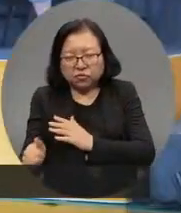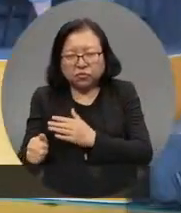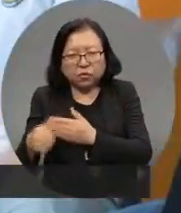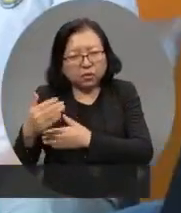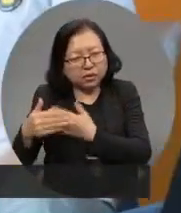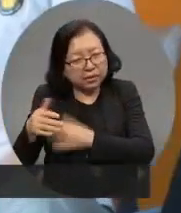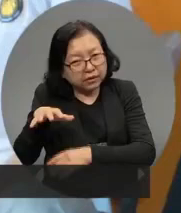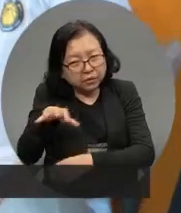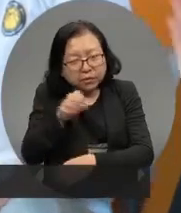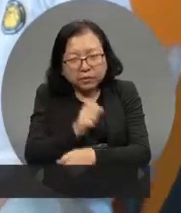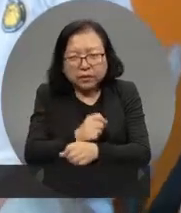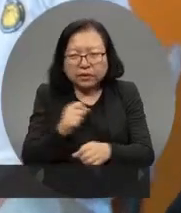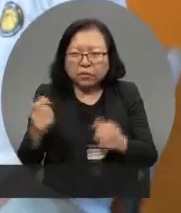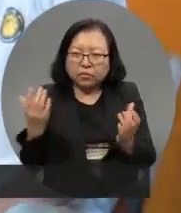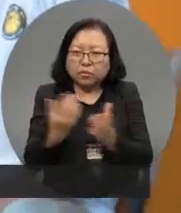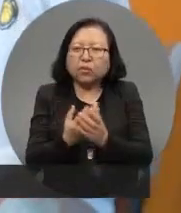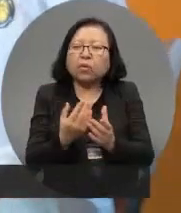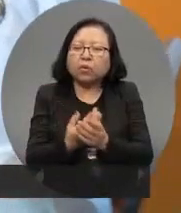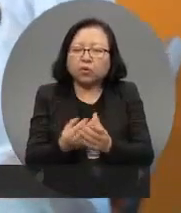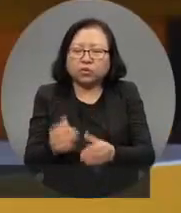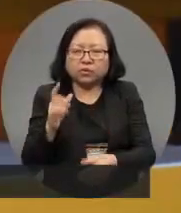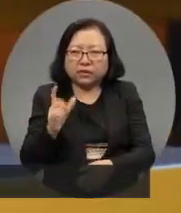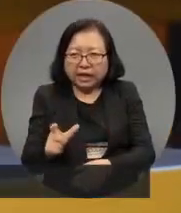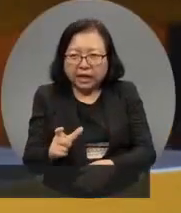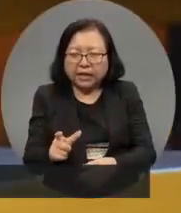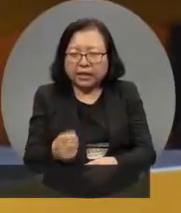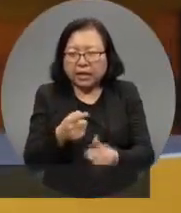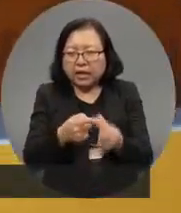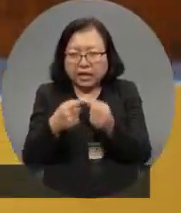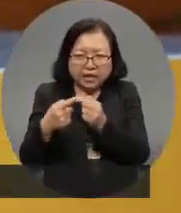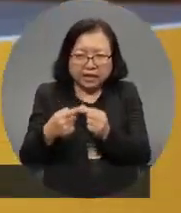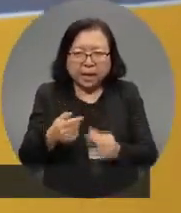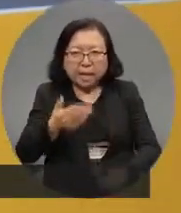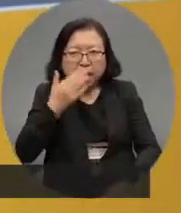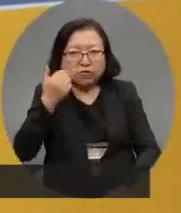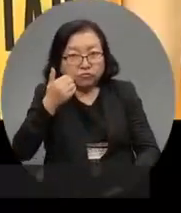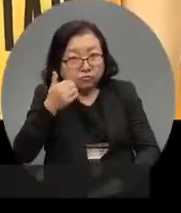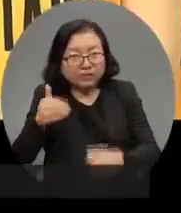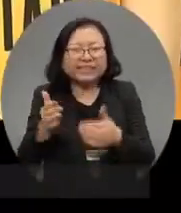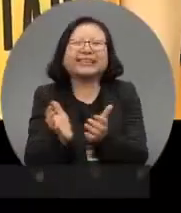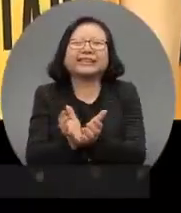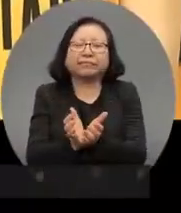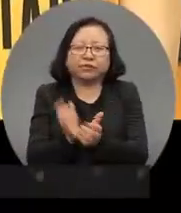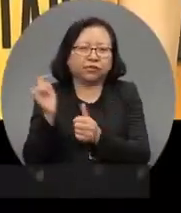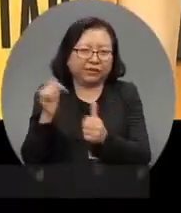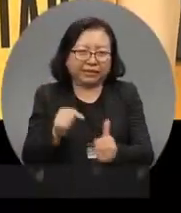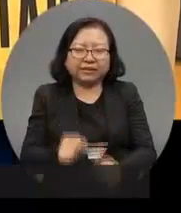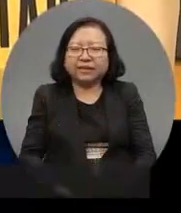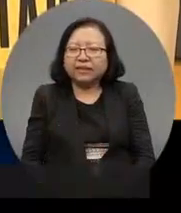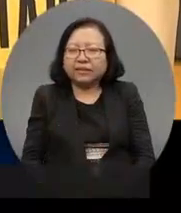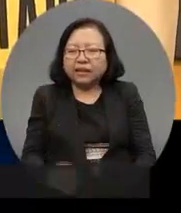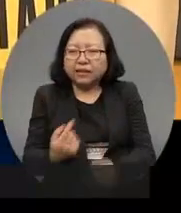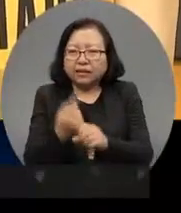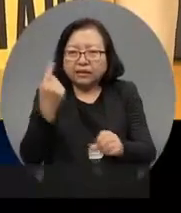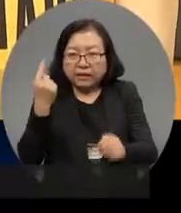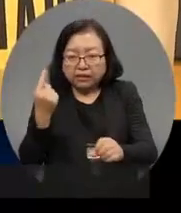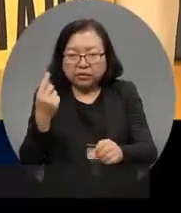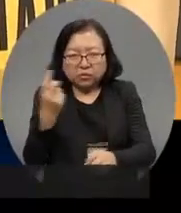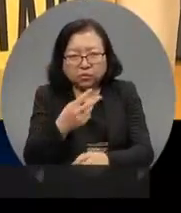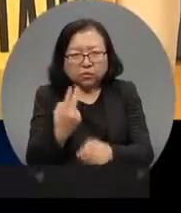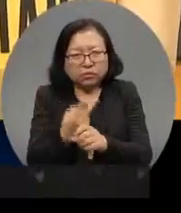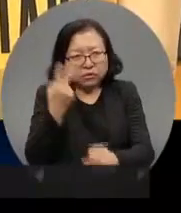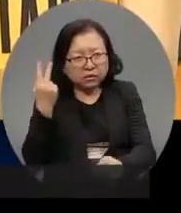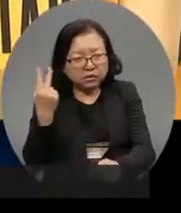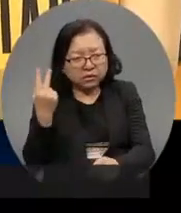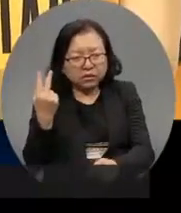모두 1위를 차지하며 가장 강력한 우승 후보로 지목됐습니다. 작년 그리고